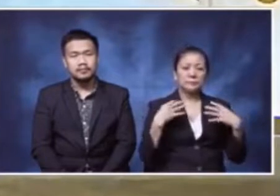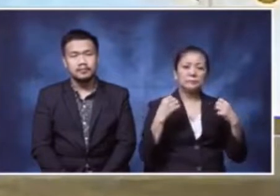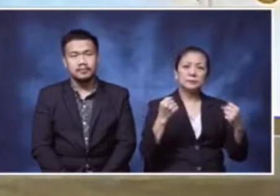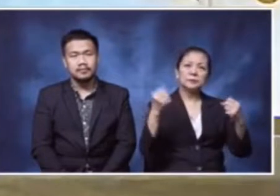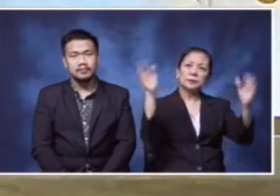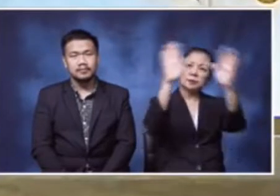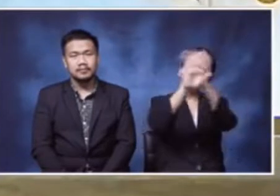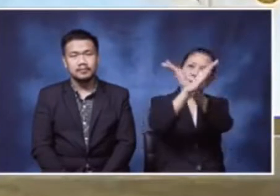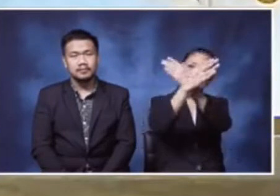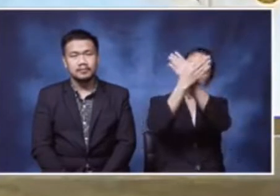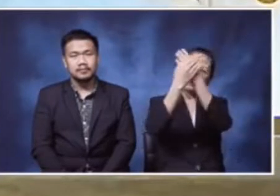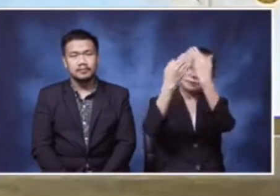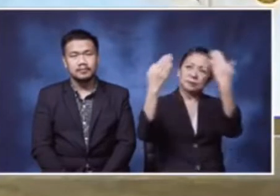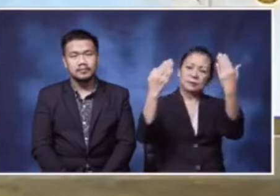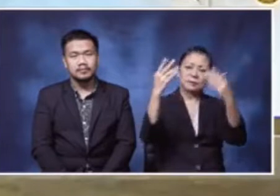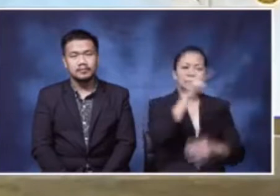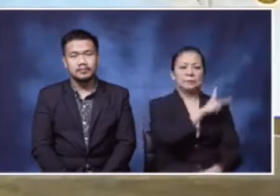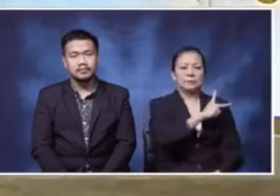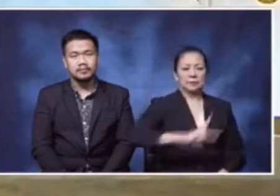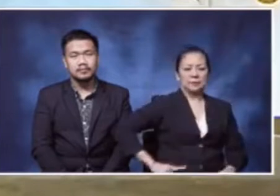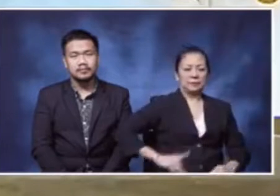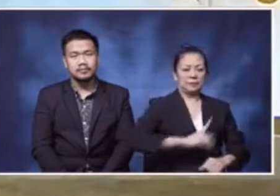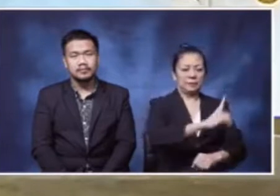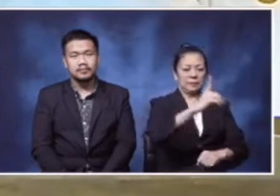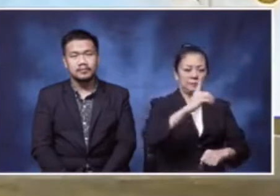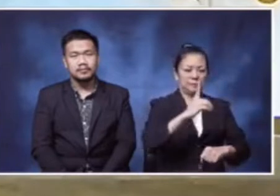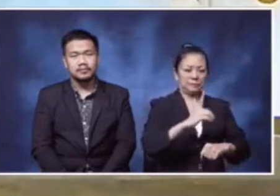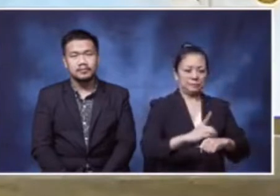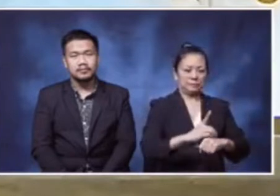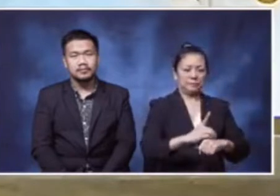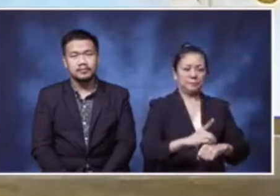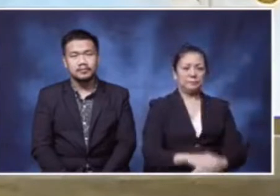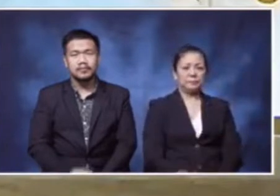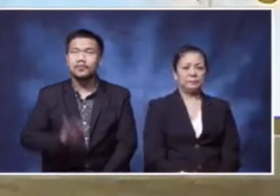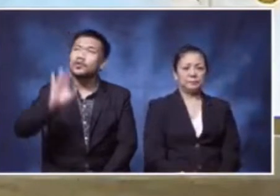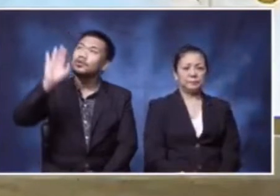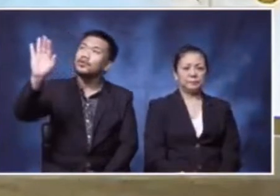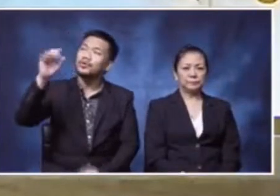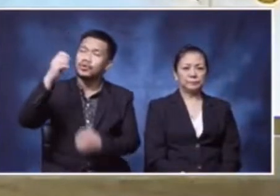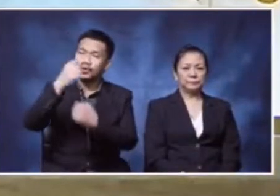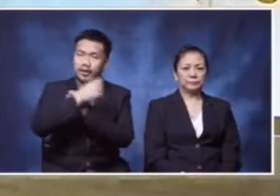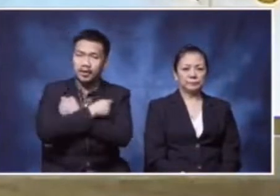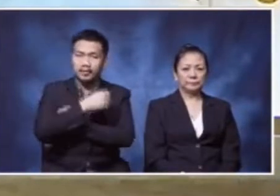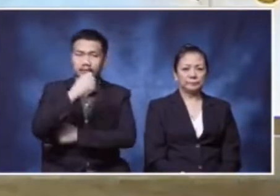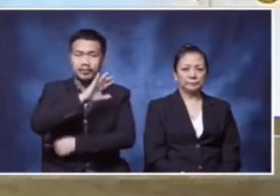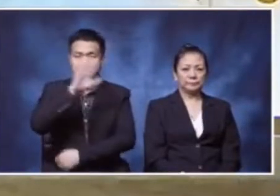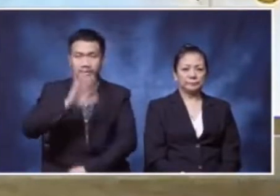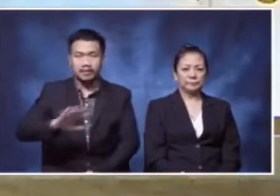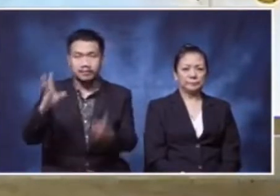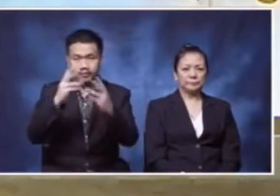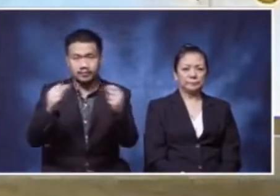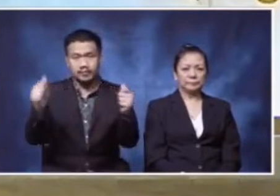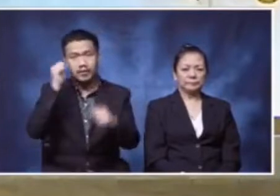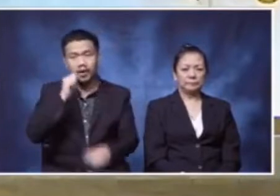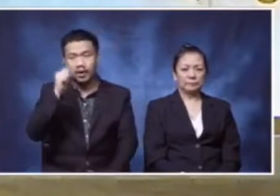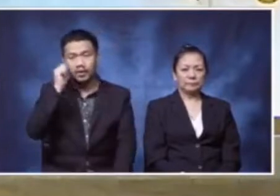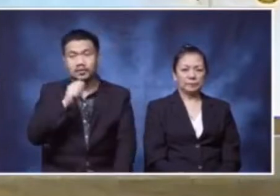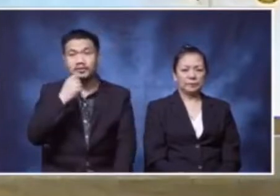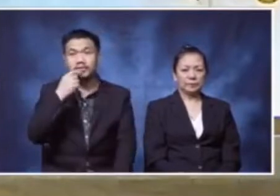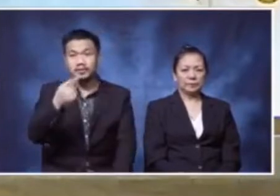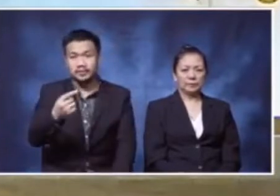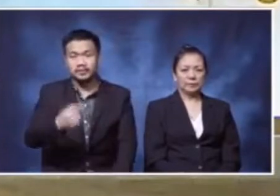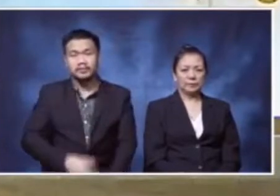langit, yaong kaharian. Pag-ibig mong walang maliw ay lagi kong sasambitin. Magsitayo po